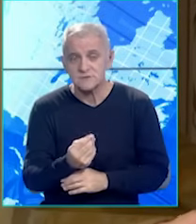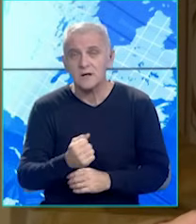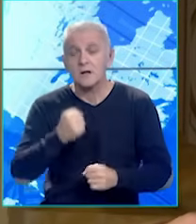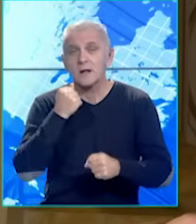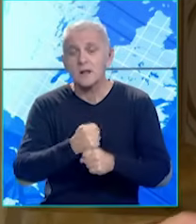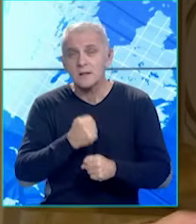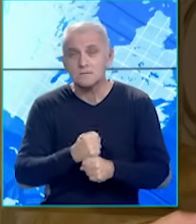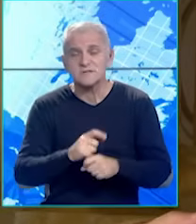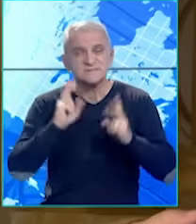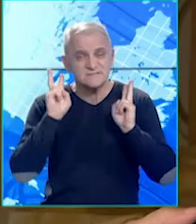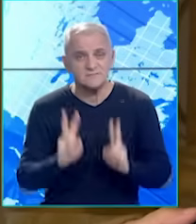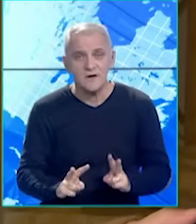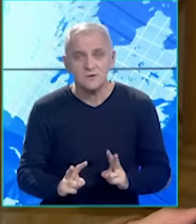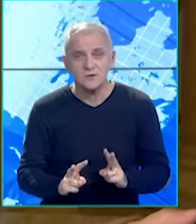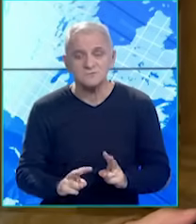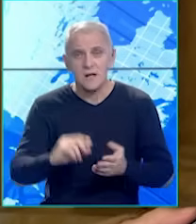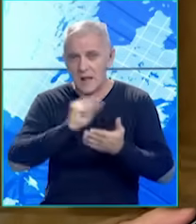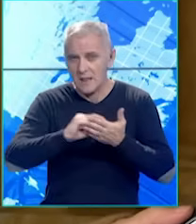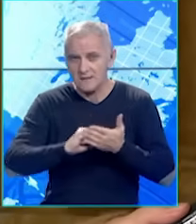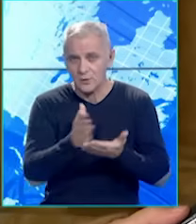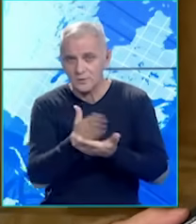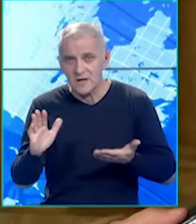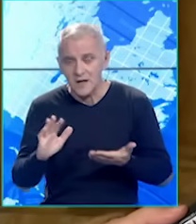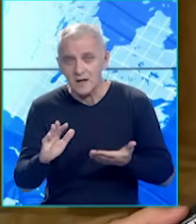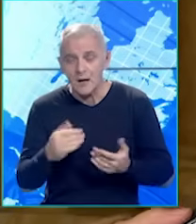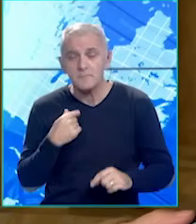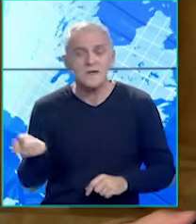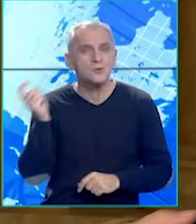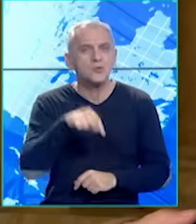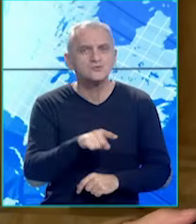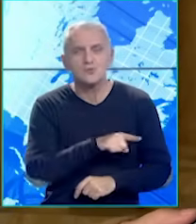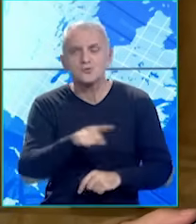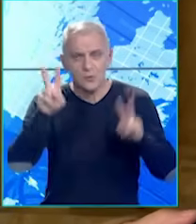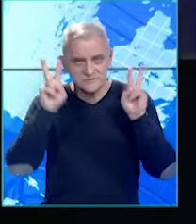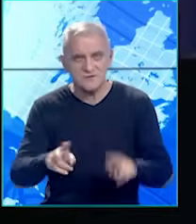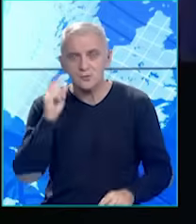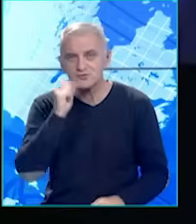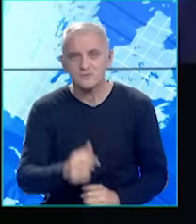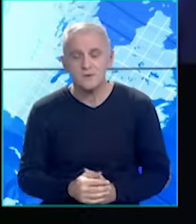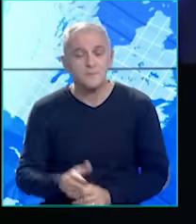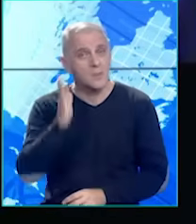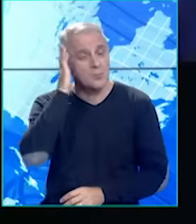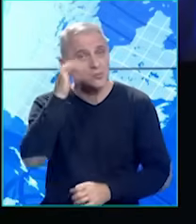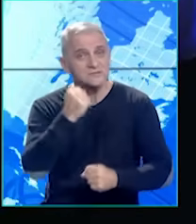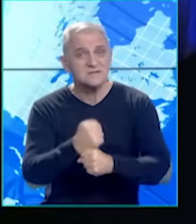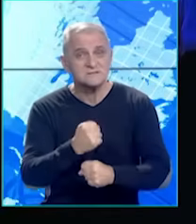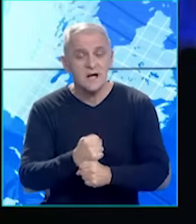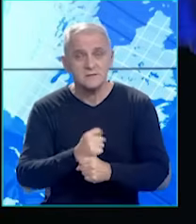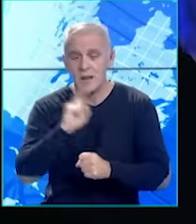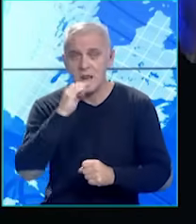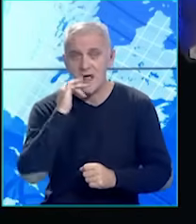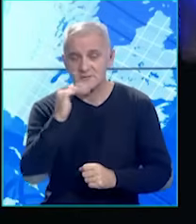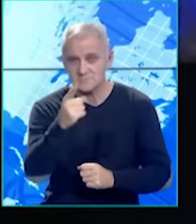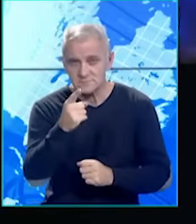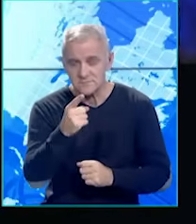umjetno stvorene stvarnosti literarnog dijela dođemo do stvarnog čovjeka. Budući da se radi o neverbalnom